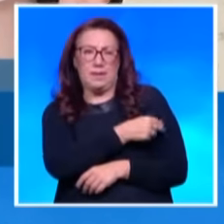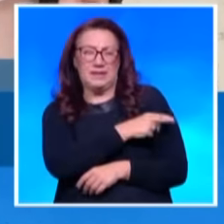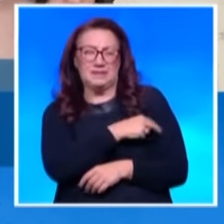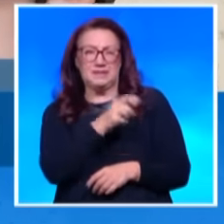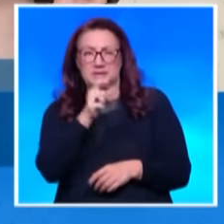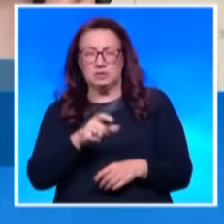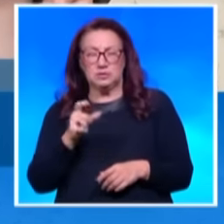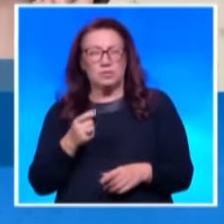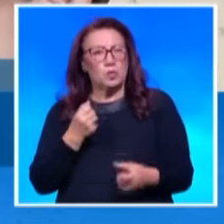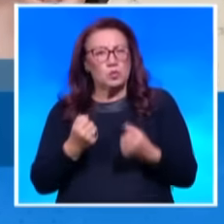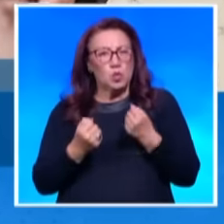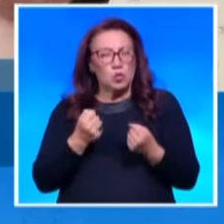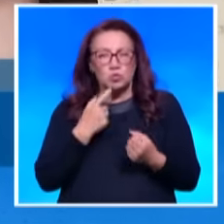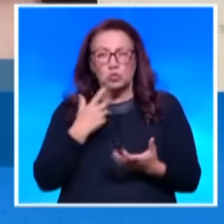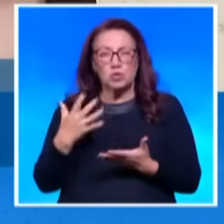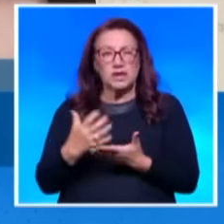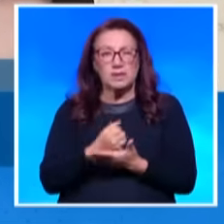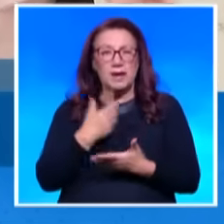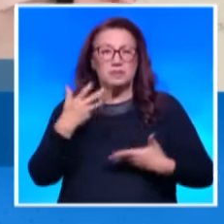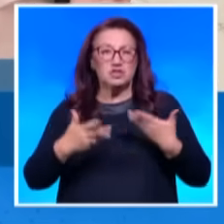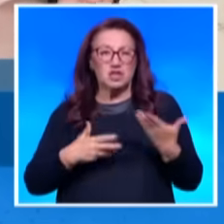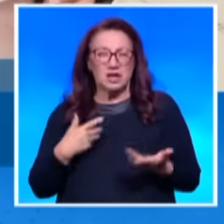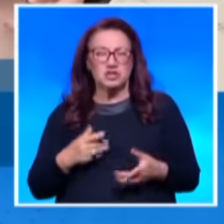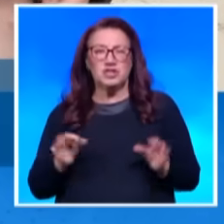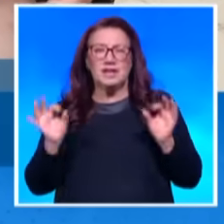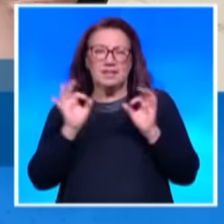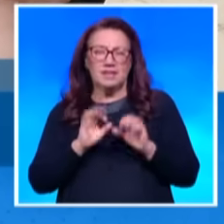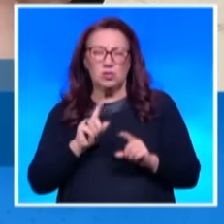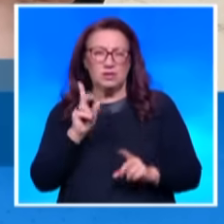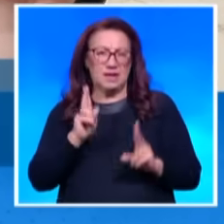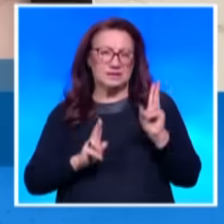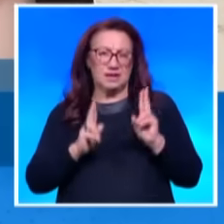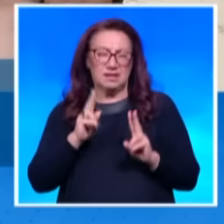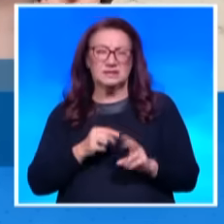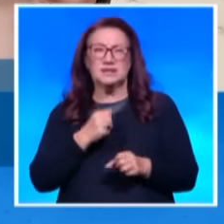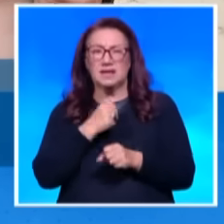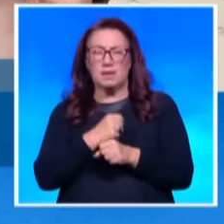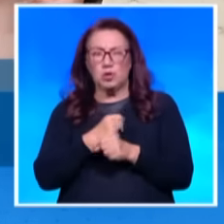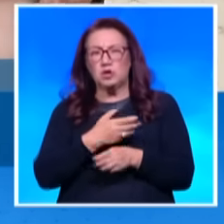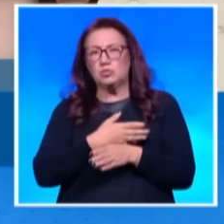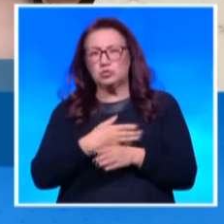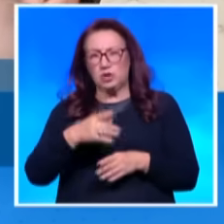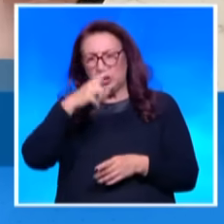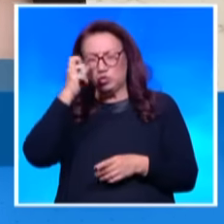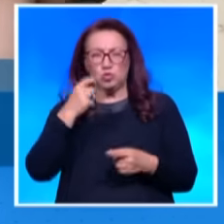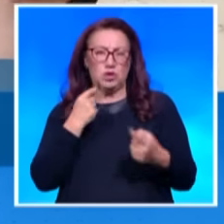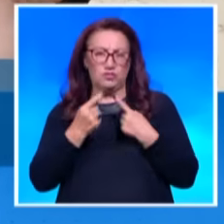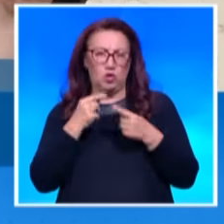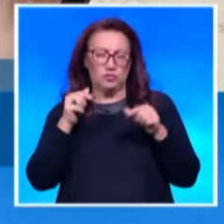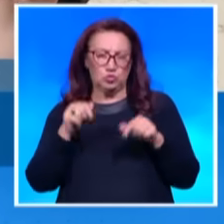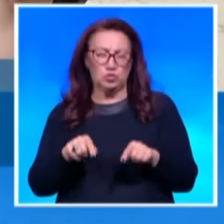намерят кандидати, заявиха днес от болницата, тъй като почти никой не се съгласява да работи на постоянен трудов договор тук и